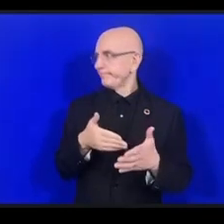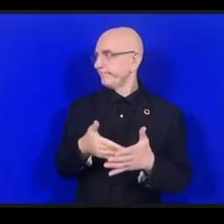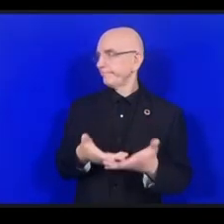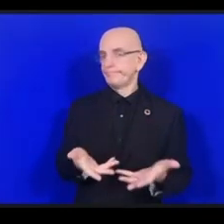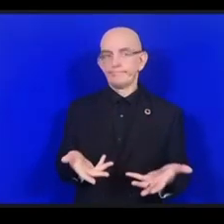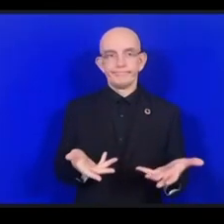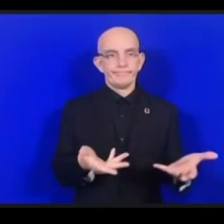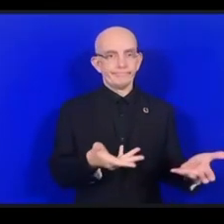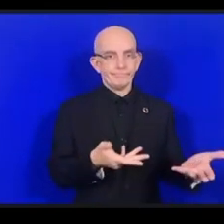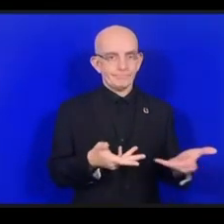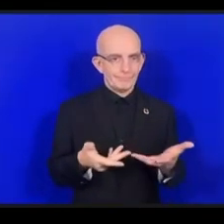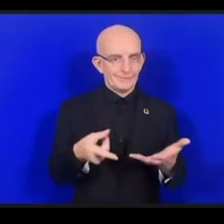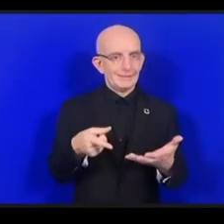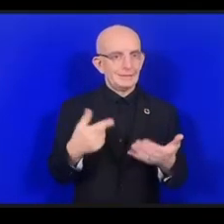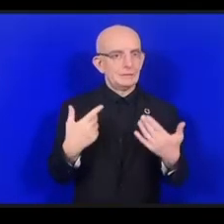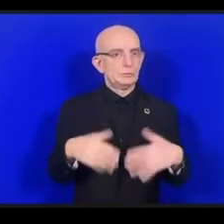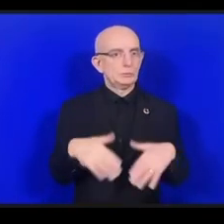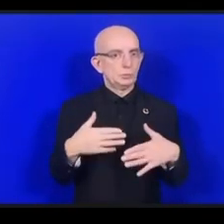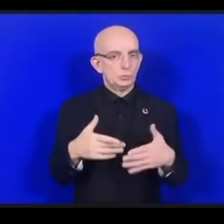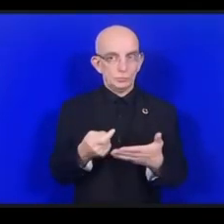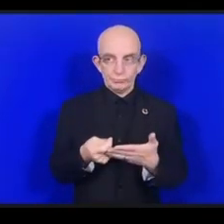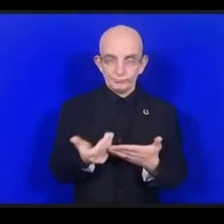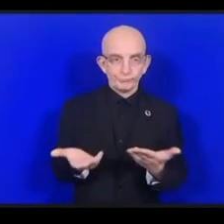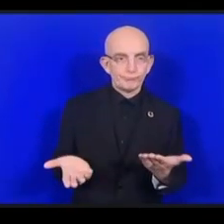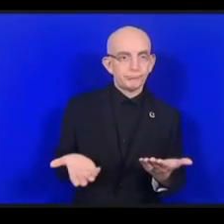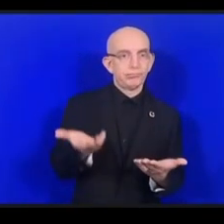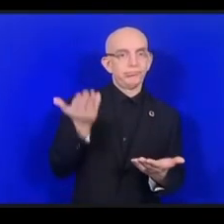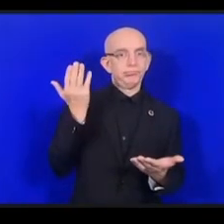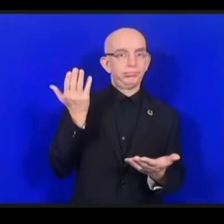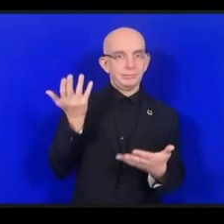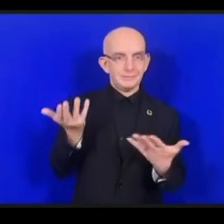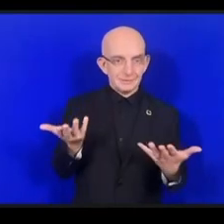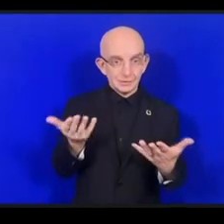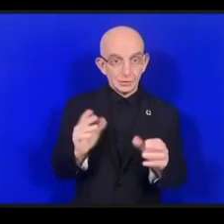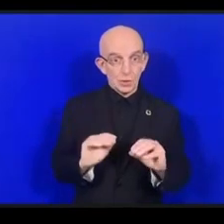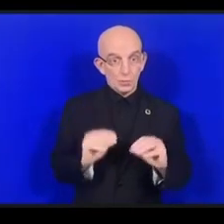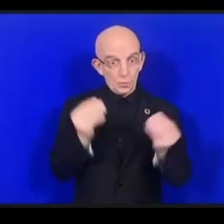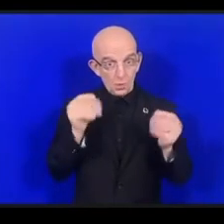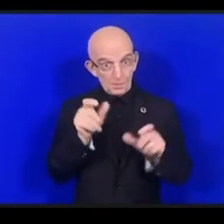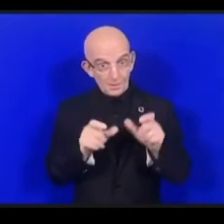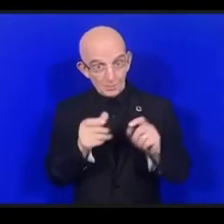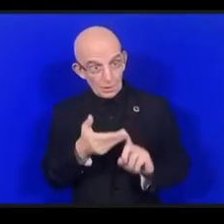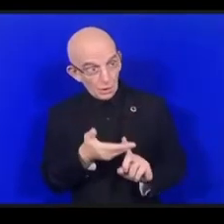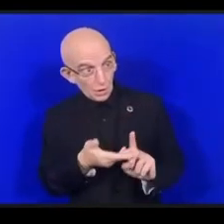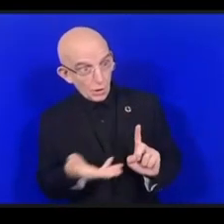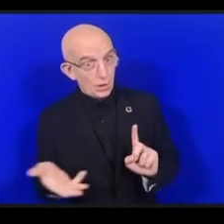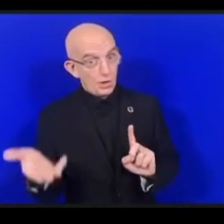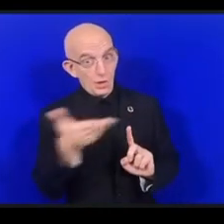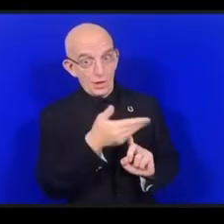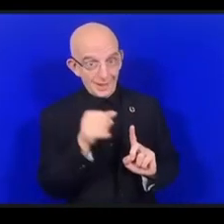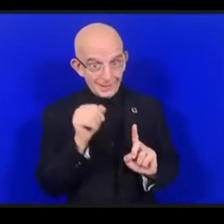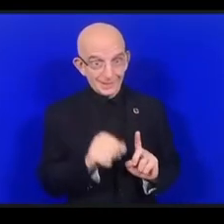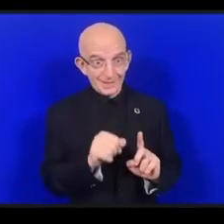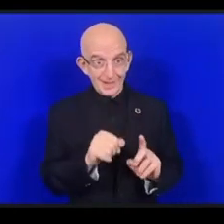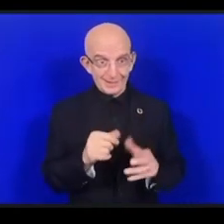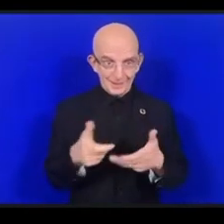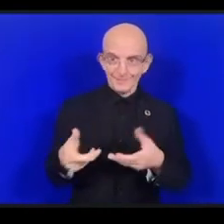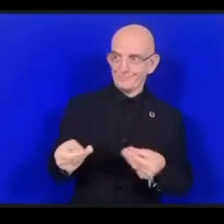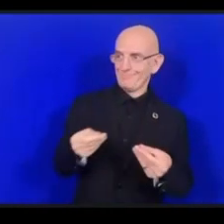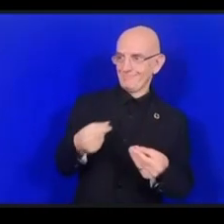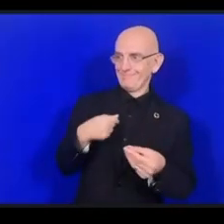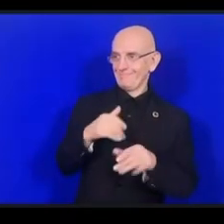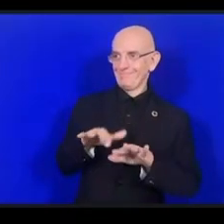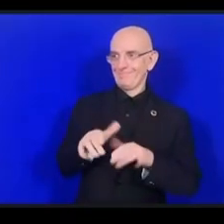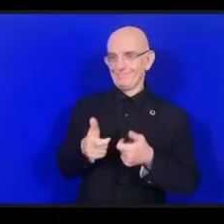常昂贵，平均意义上的年轻人在这些地方是上不起网的，能够接入到互联网